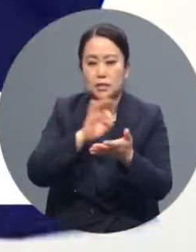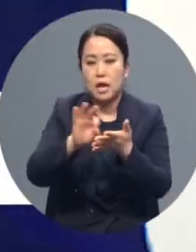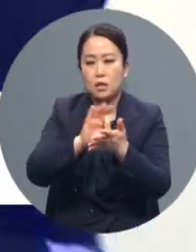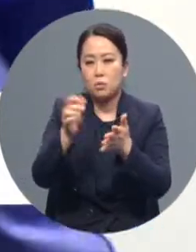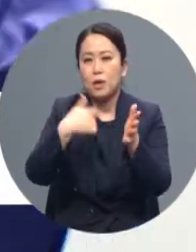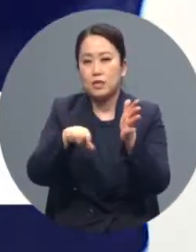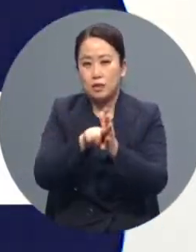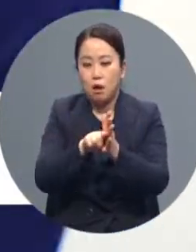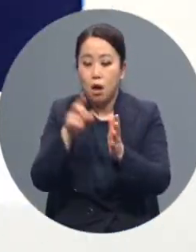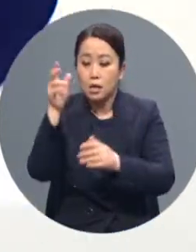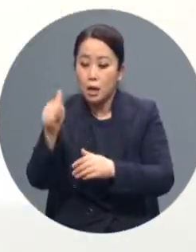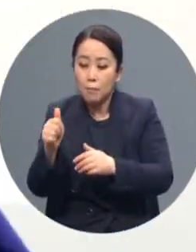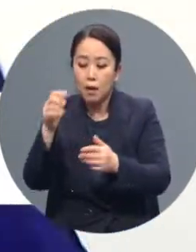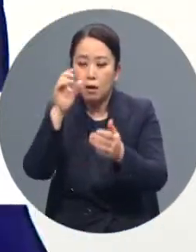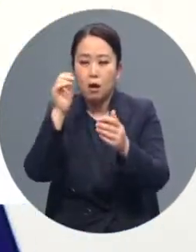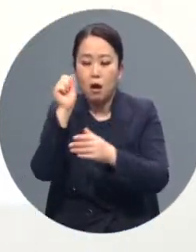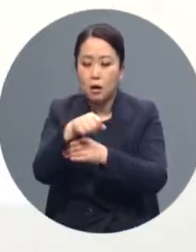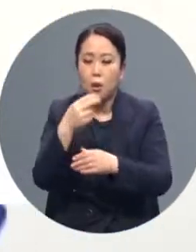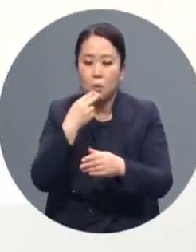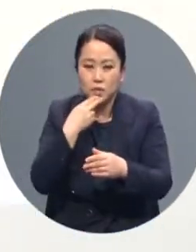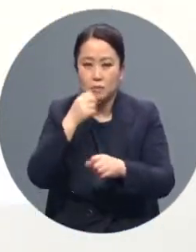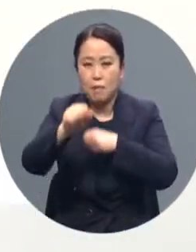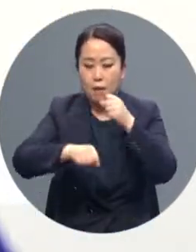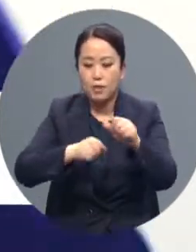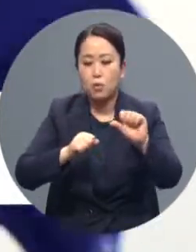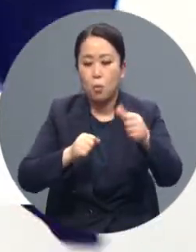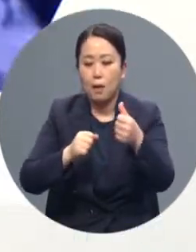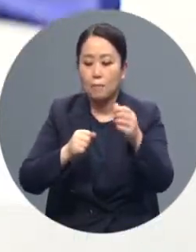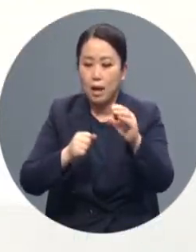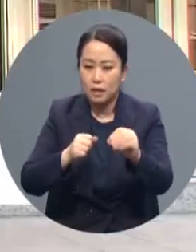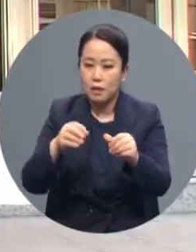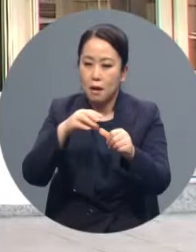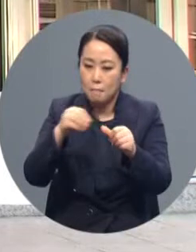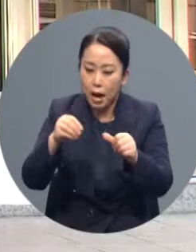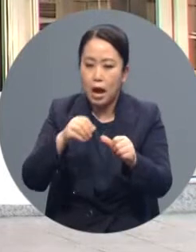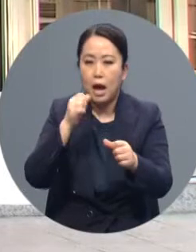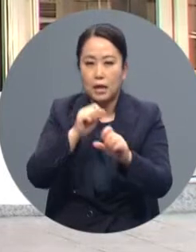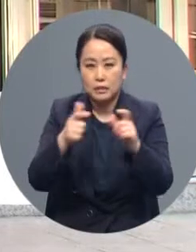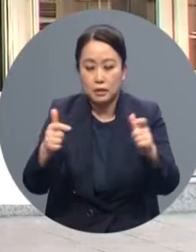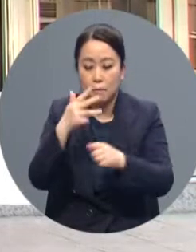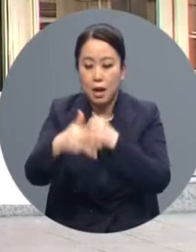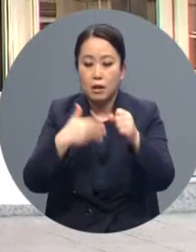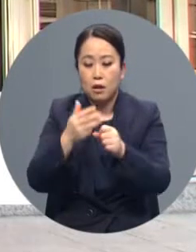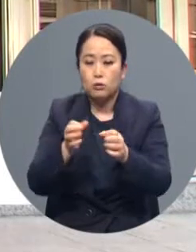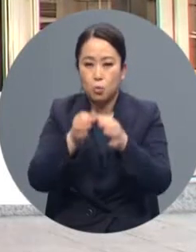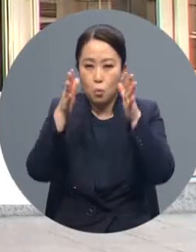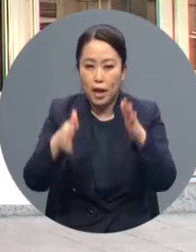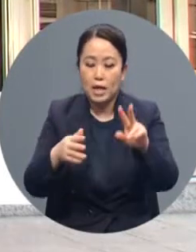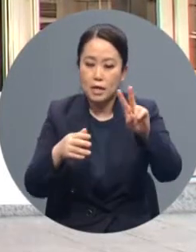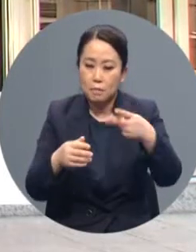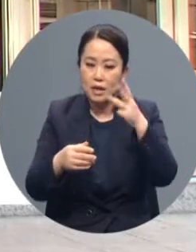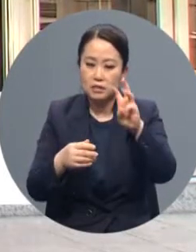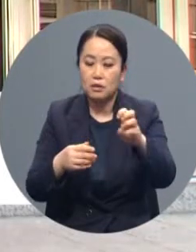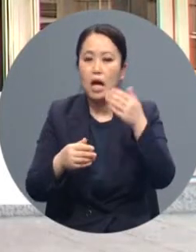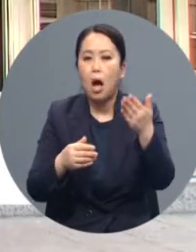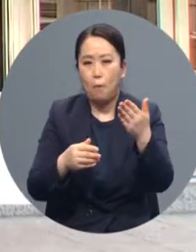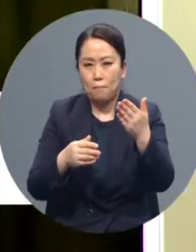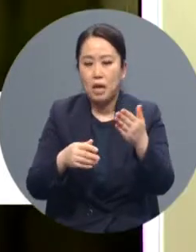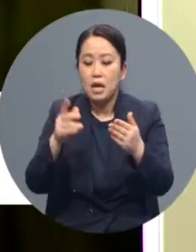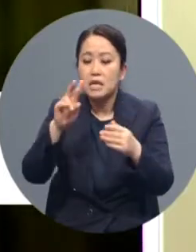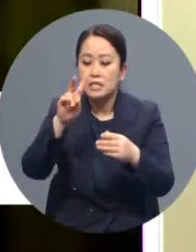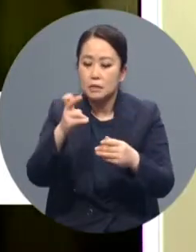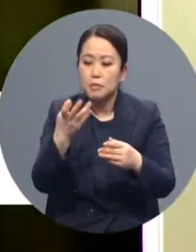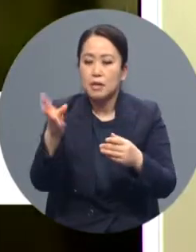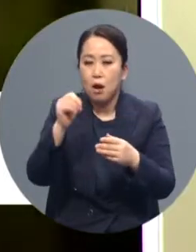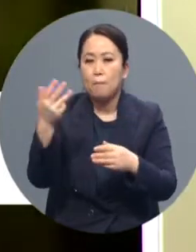결제 없이 회사 계좌에서 500만원을 무단으로 인출하는 등 8년간 200 서른 아홉 차례에 걸쳐 12억 8천 여 만